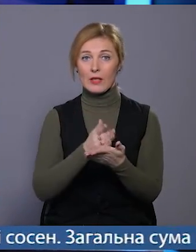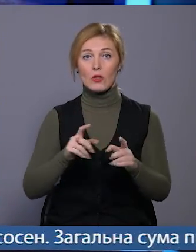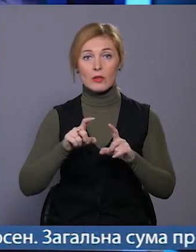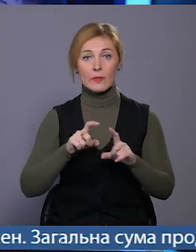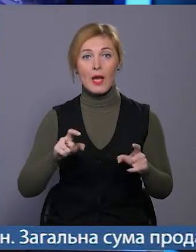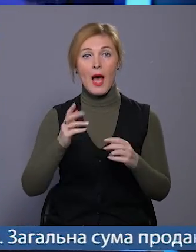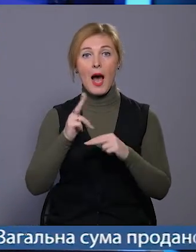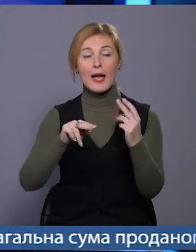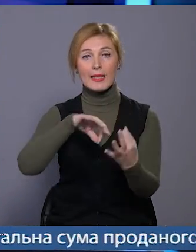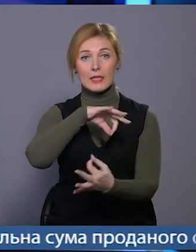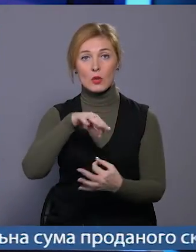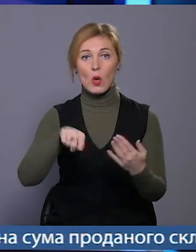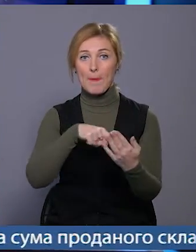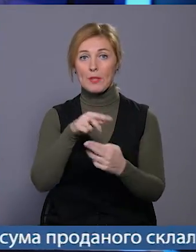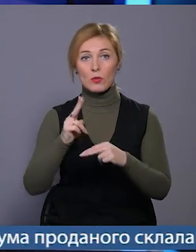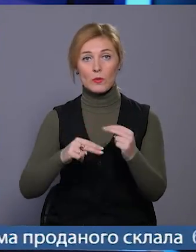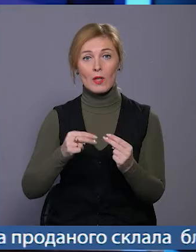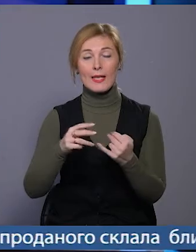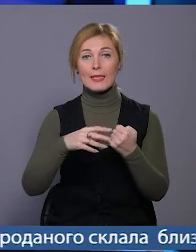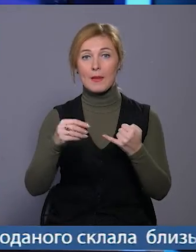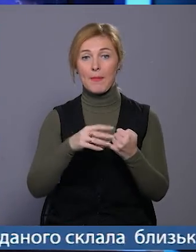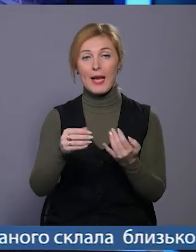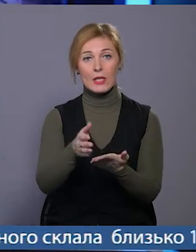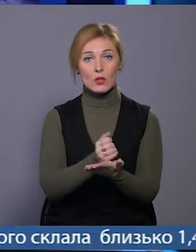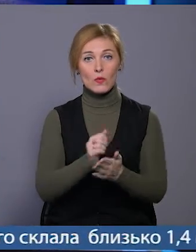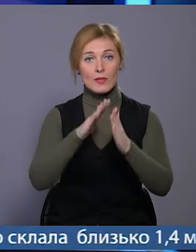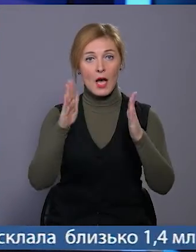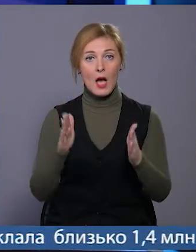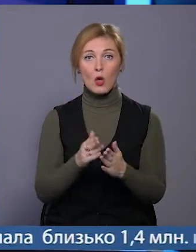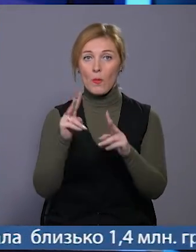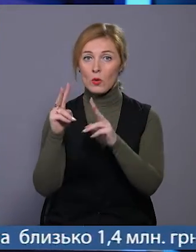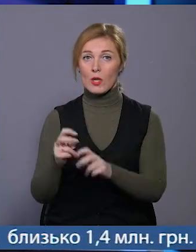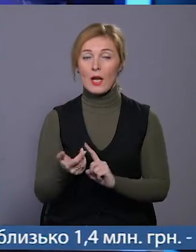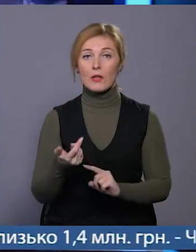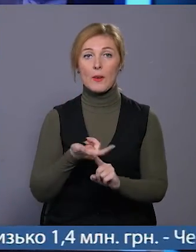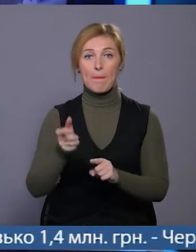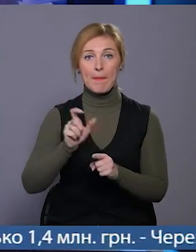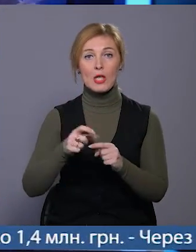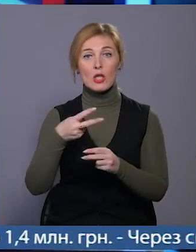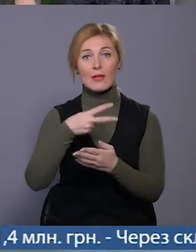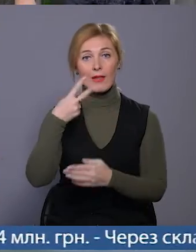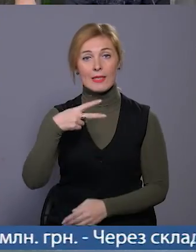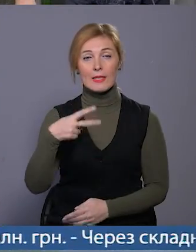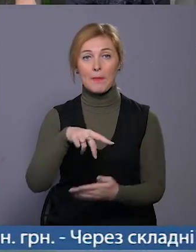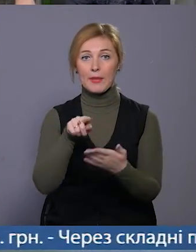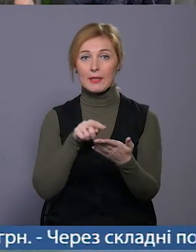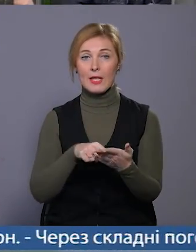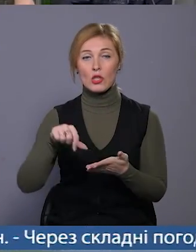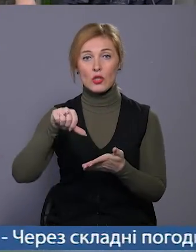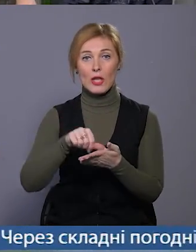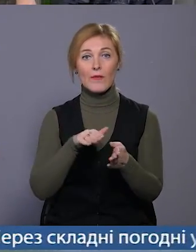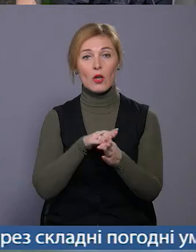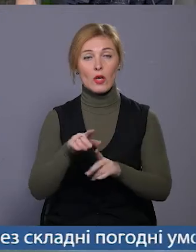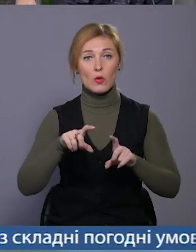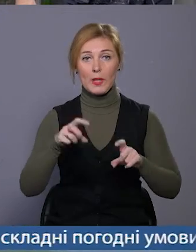департаменту архітектури, містобудування та земельних ресурсів. Загалом розглянули більше 20 питань. Члени виконавчого